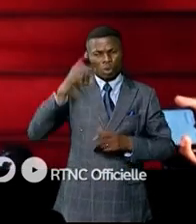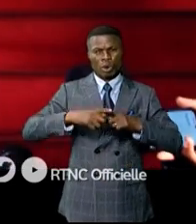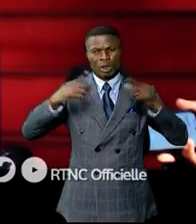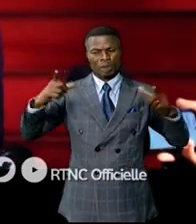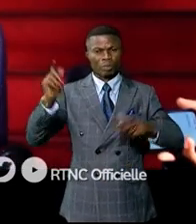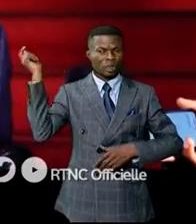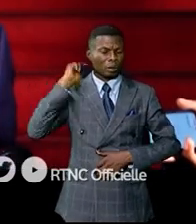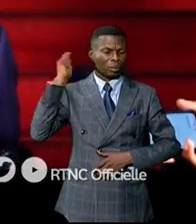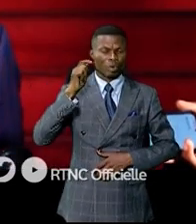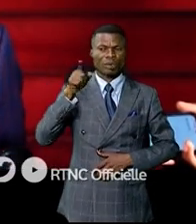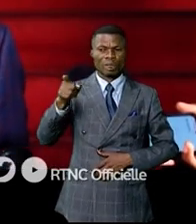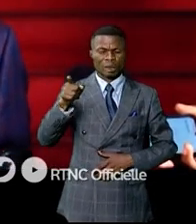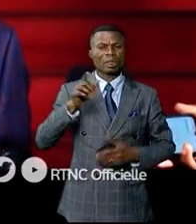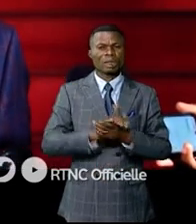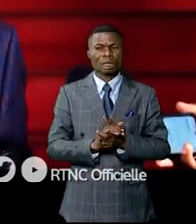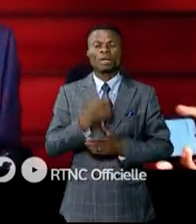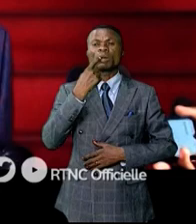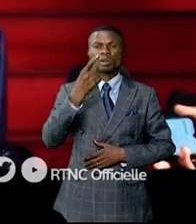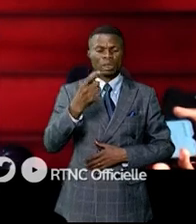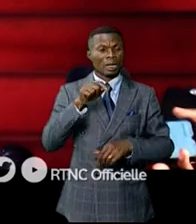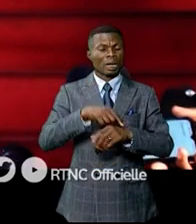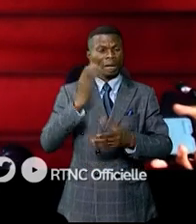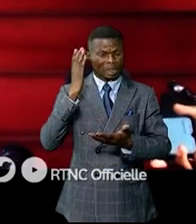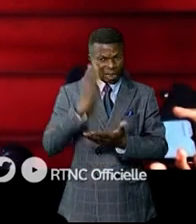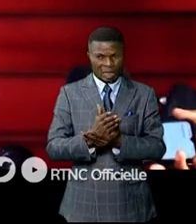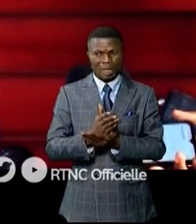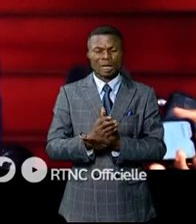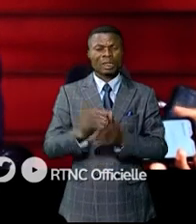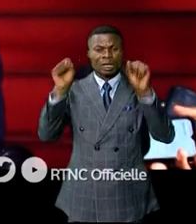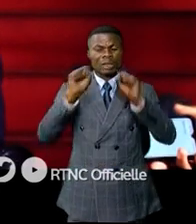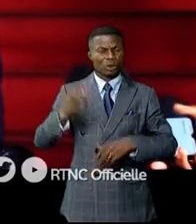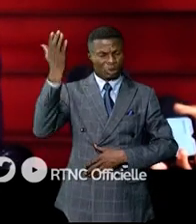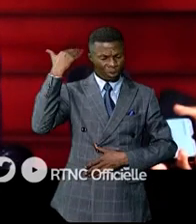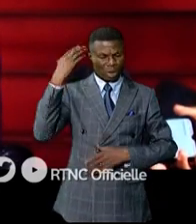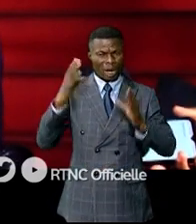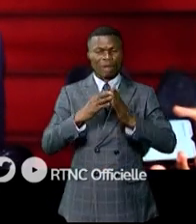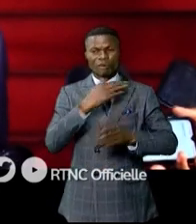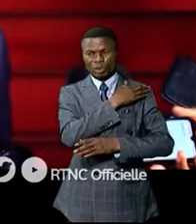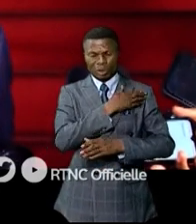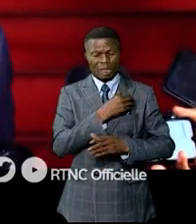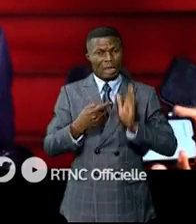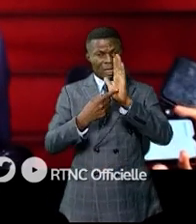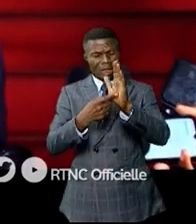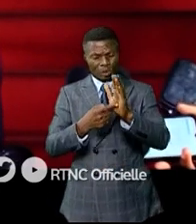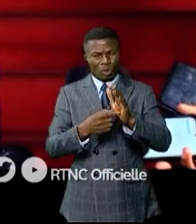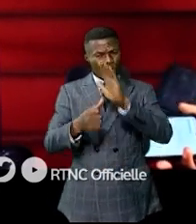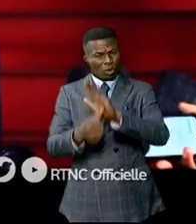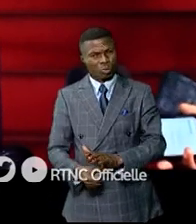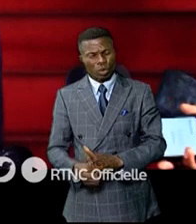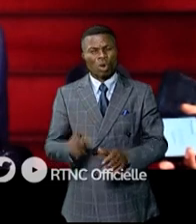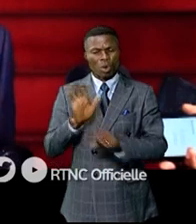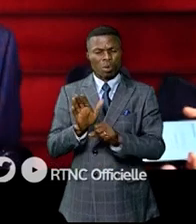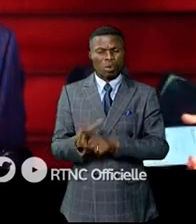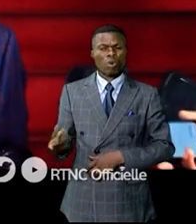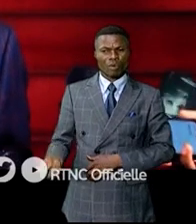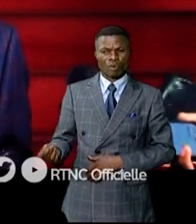le professeur Mokonda Bonza a déclaré qu'il est temps de rompre avec l'ancien système, un système qu'il qualifie de prédation et de corruption.